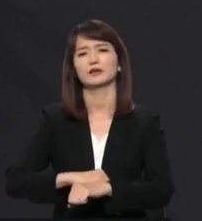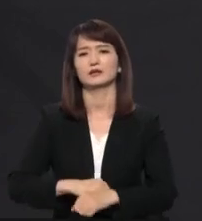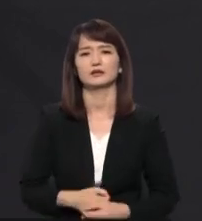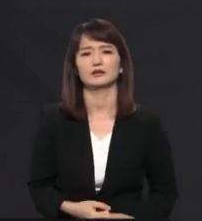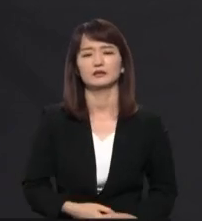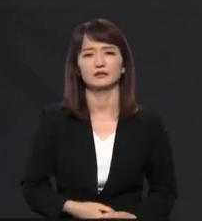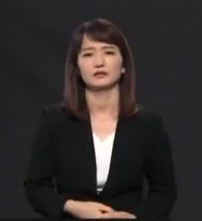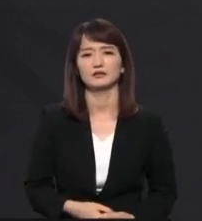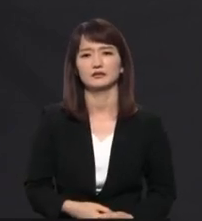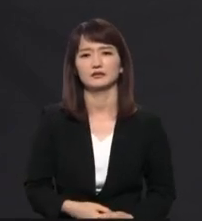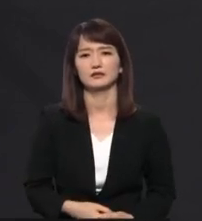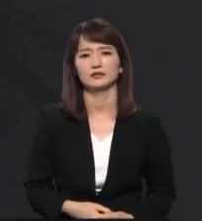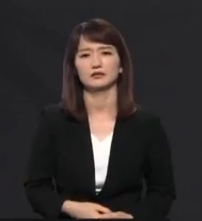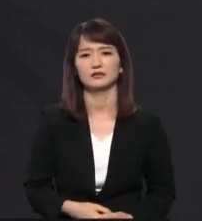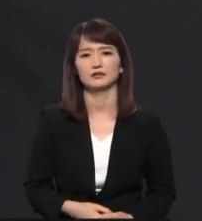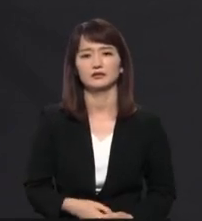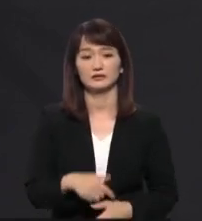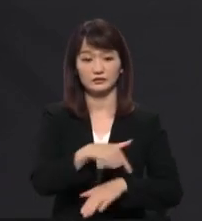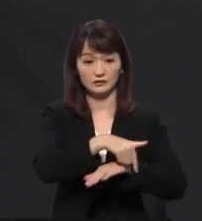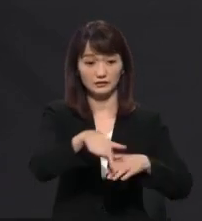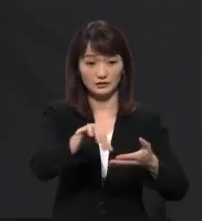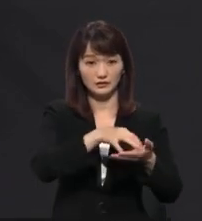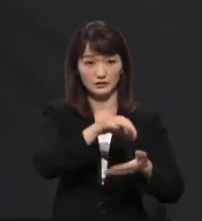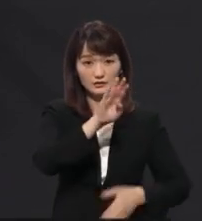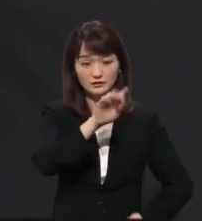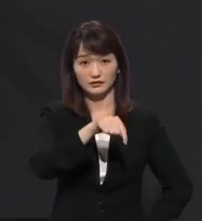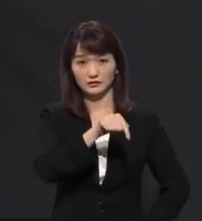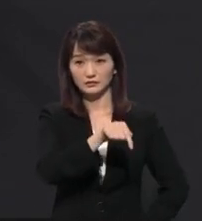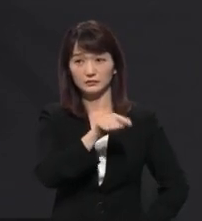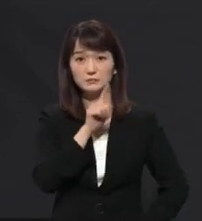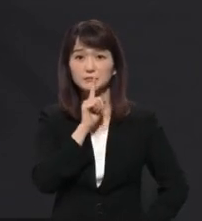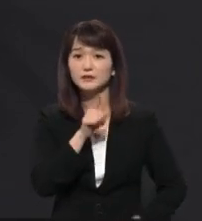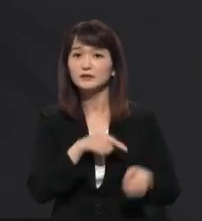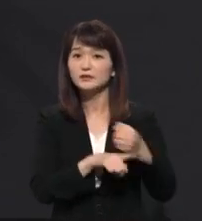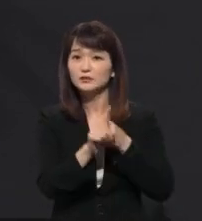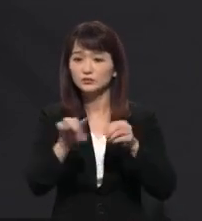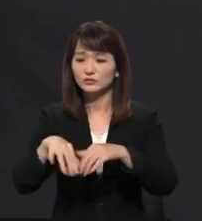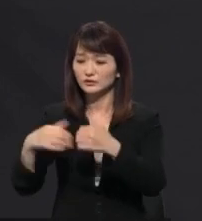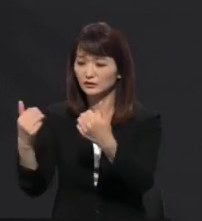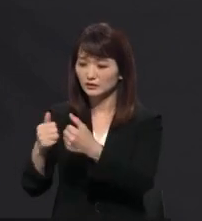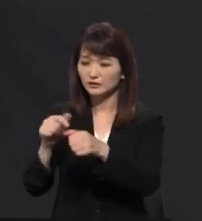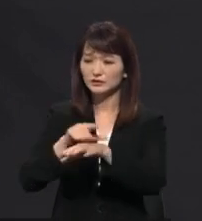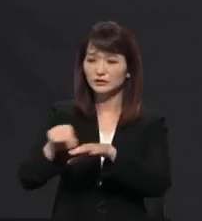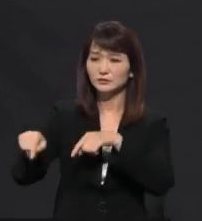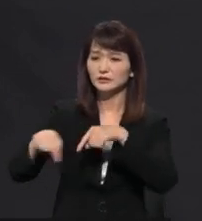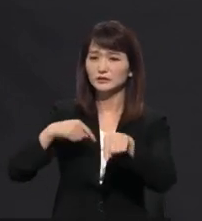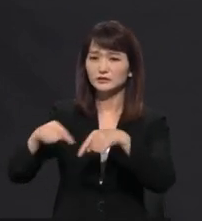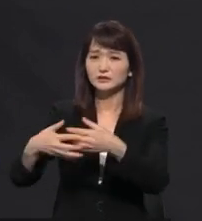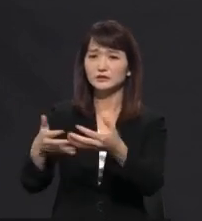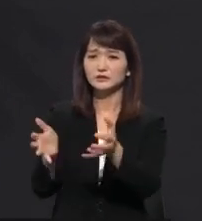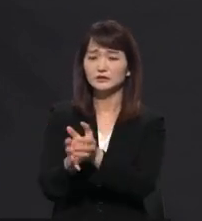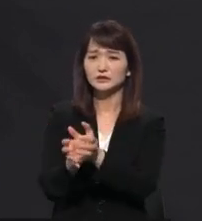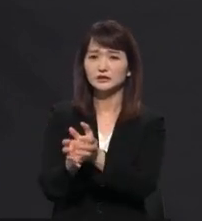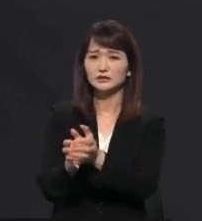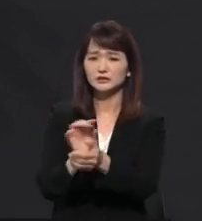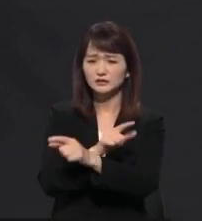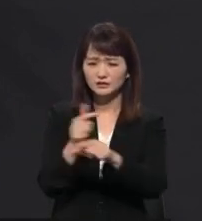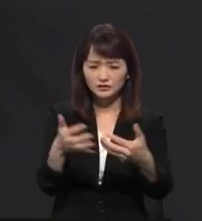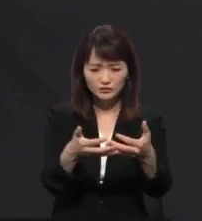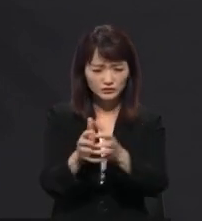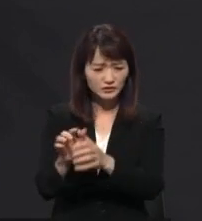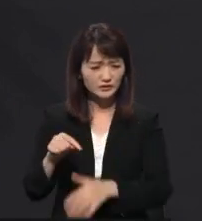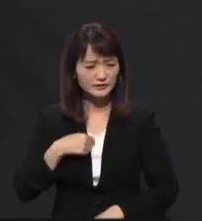그리고 또 왜 기획재정부만 가지고 이야기하냐 국회도 있고 지방자치단체도 있고 여러 부처가 있는데 왜